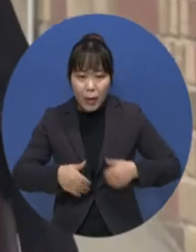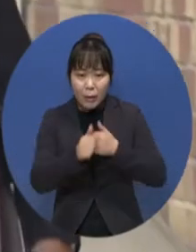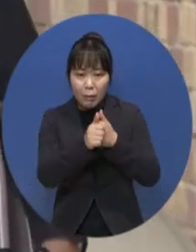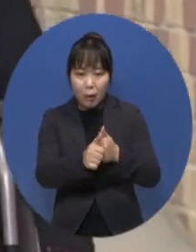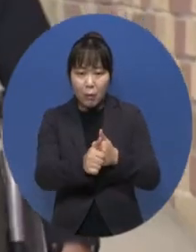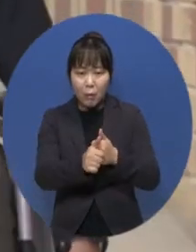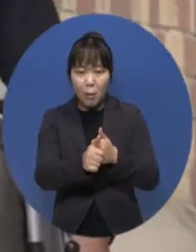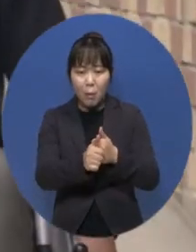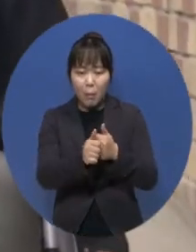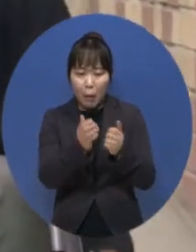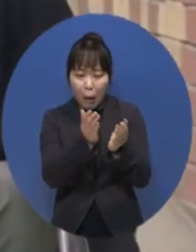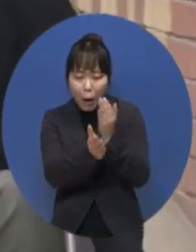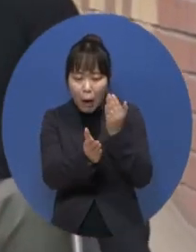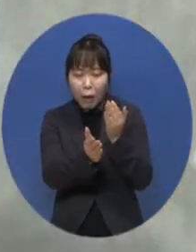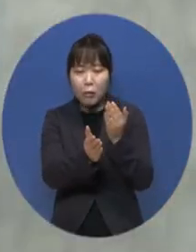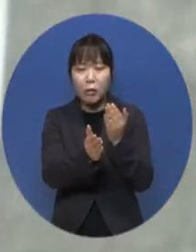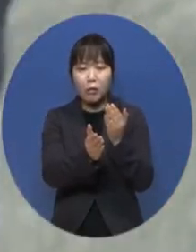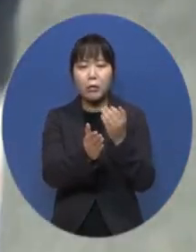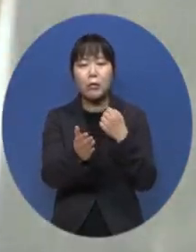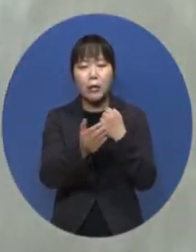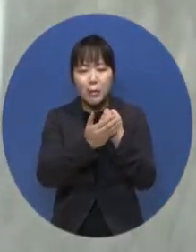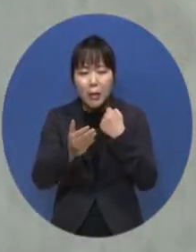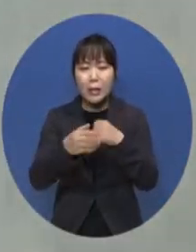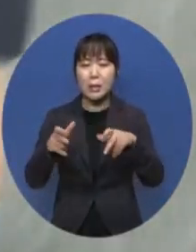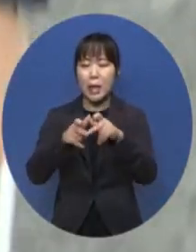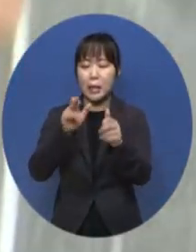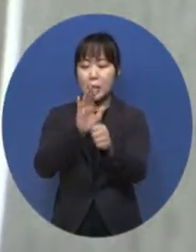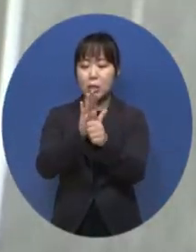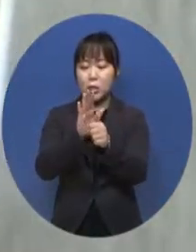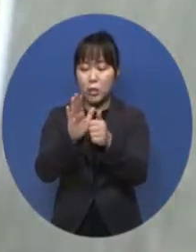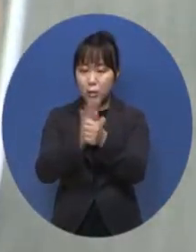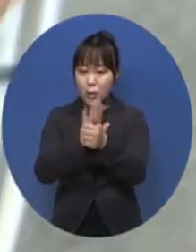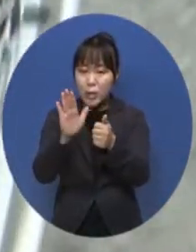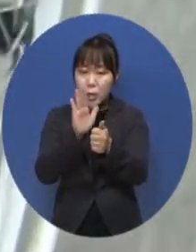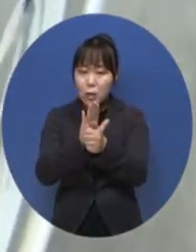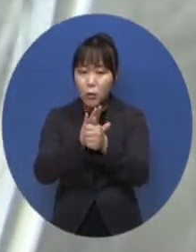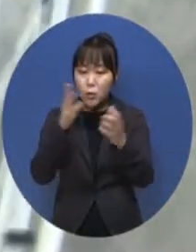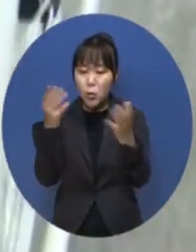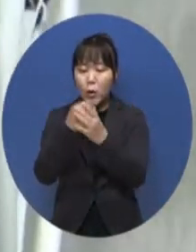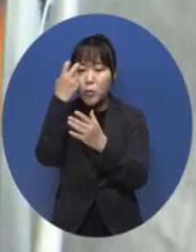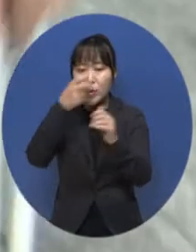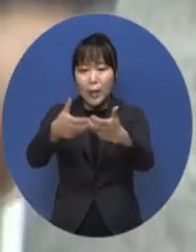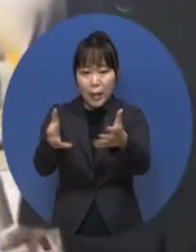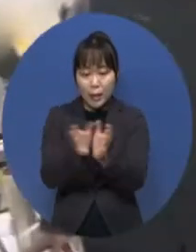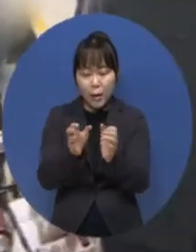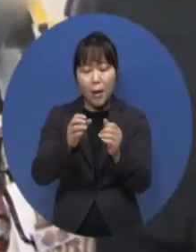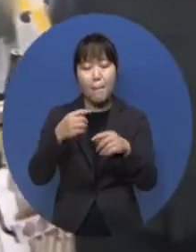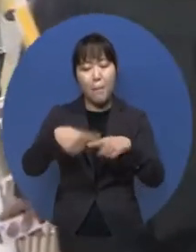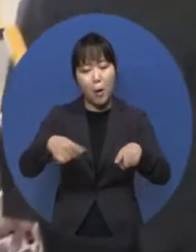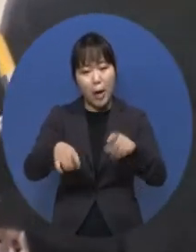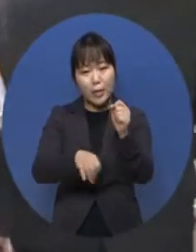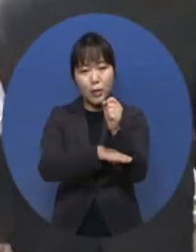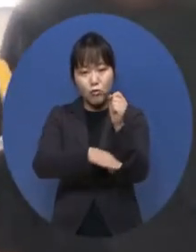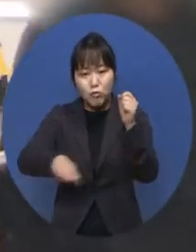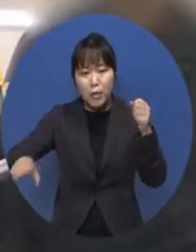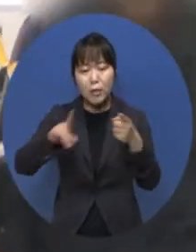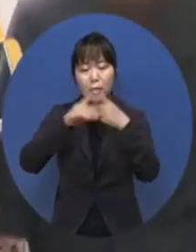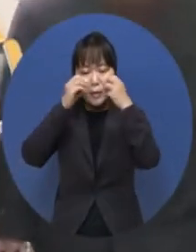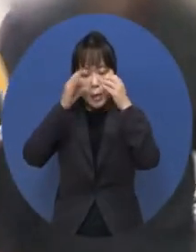못하는 점을 반영해 장애인 서비스 지원 종합조사라는 평가 기준을 새롭게